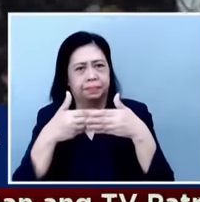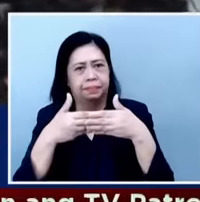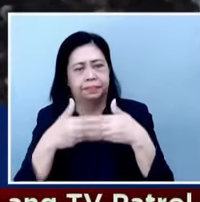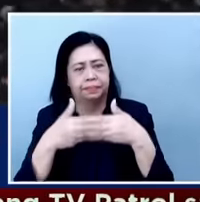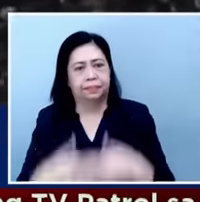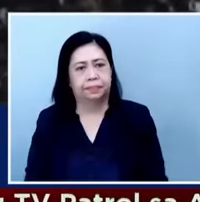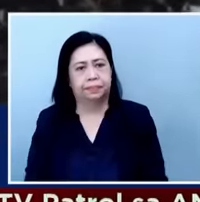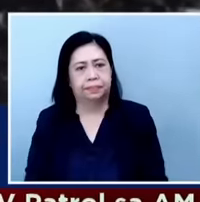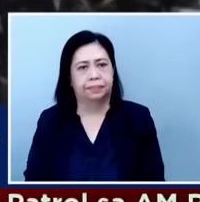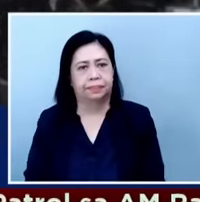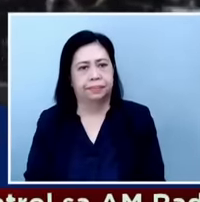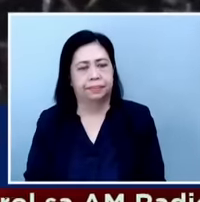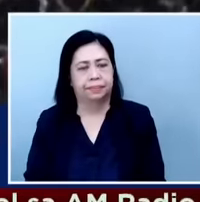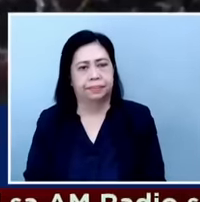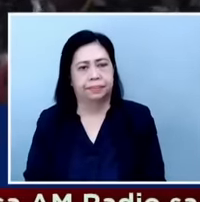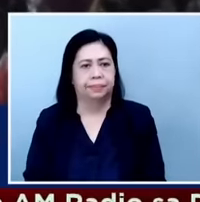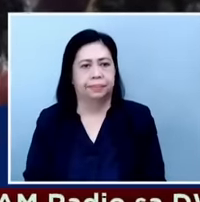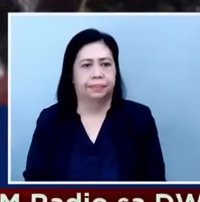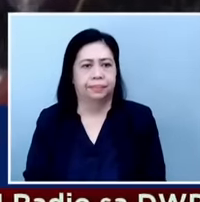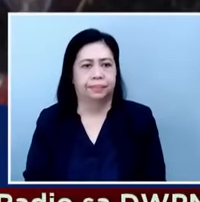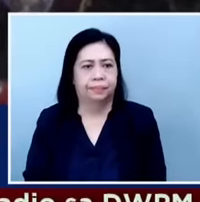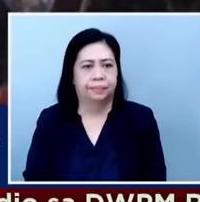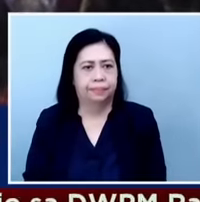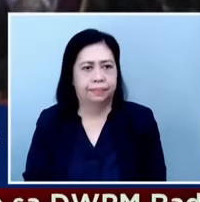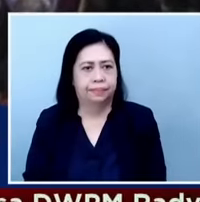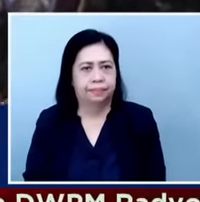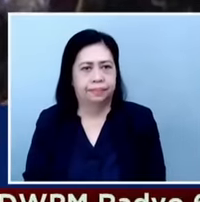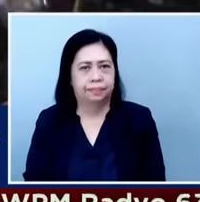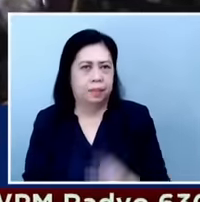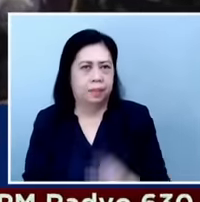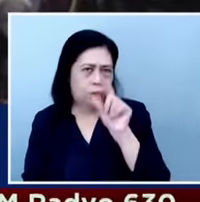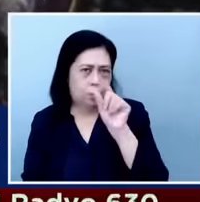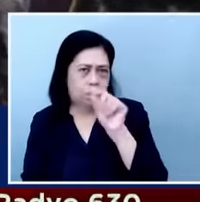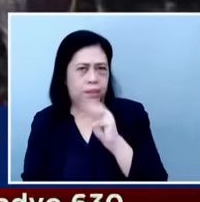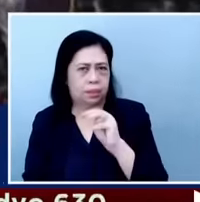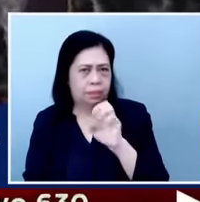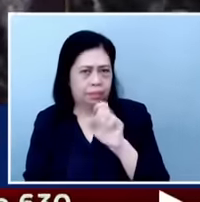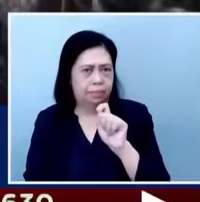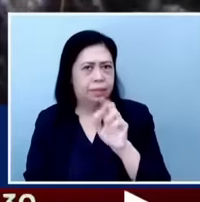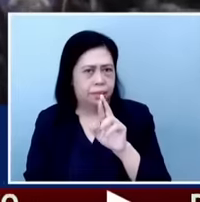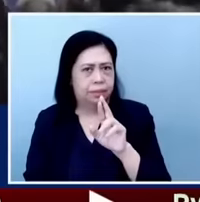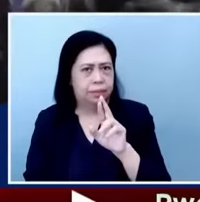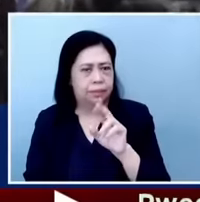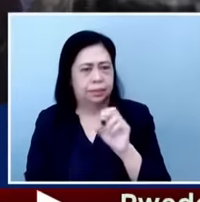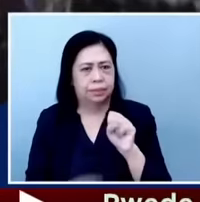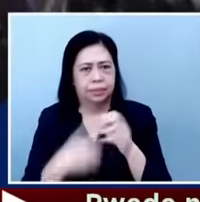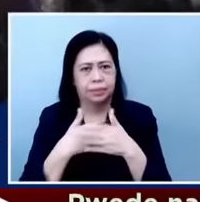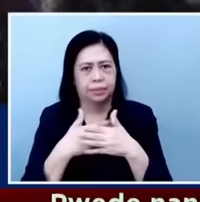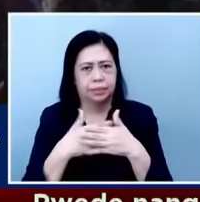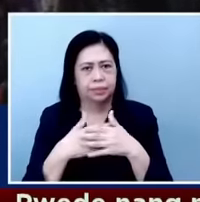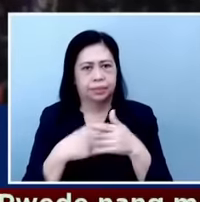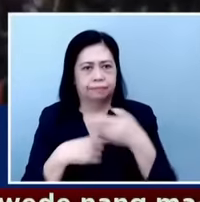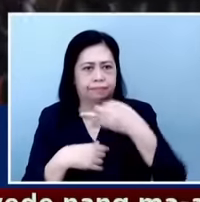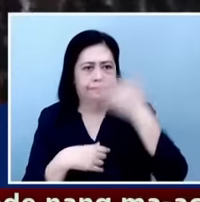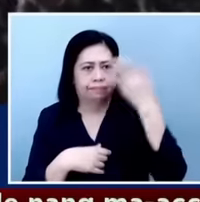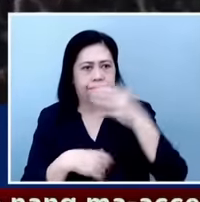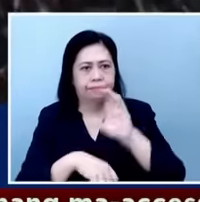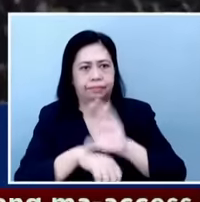na. Mga 20 metro na lang ang layo mula sa simbahan ng Quiapo.